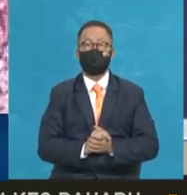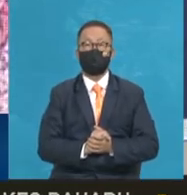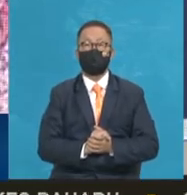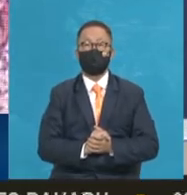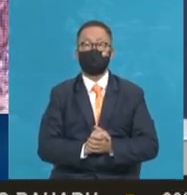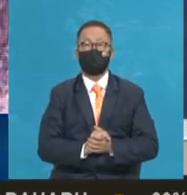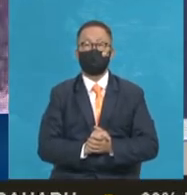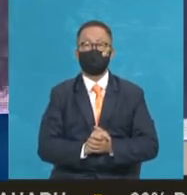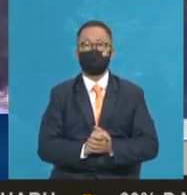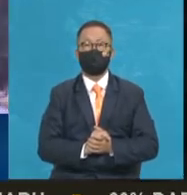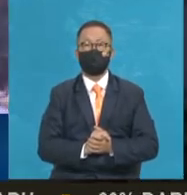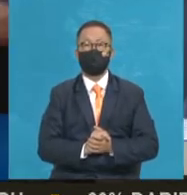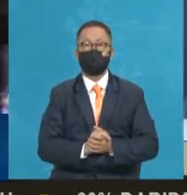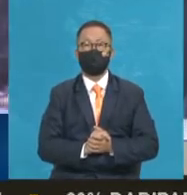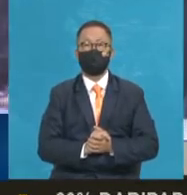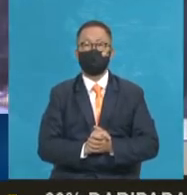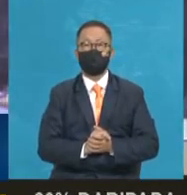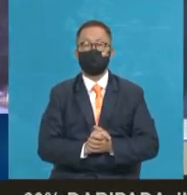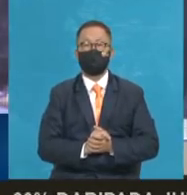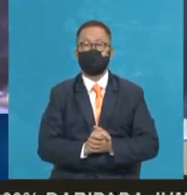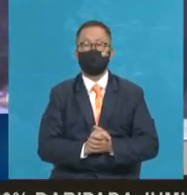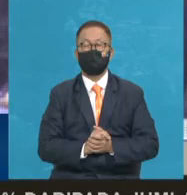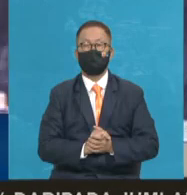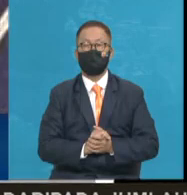Hai yang tadinya Bingung enggak Bob